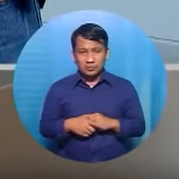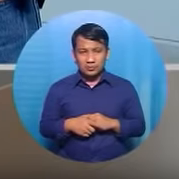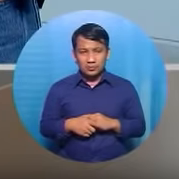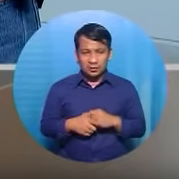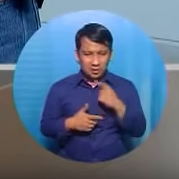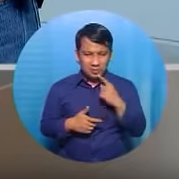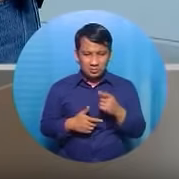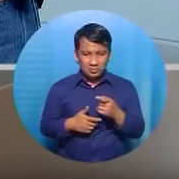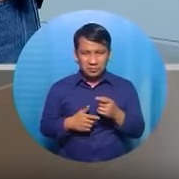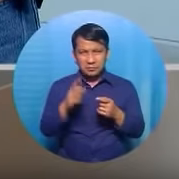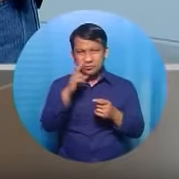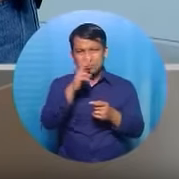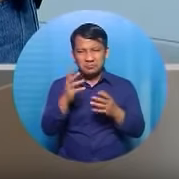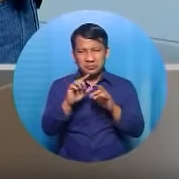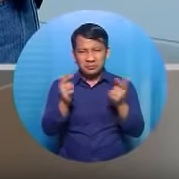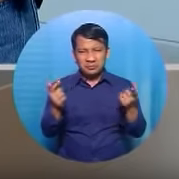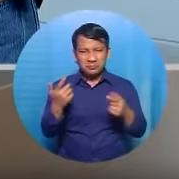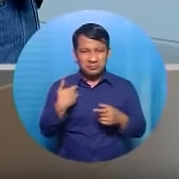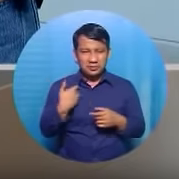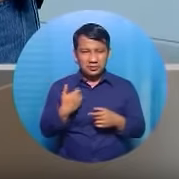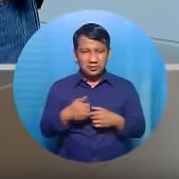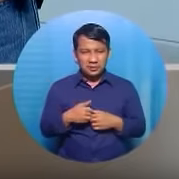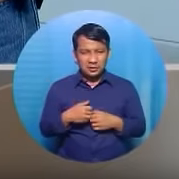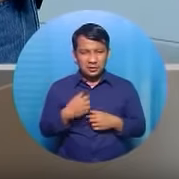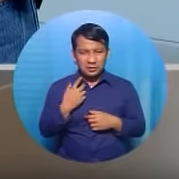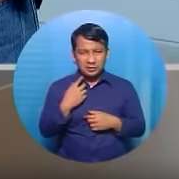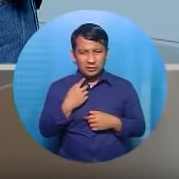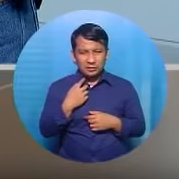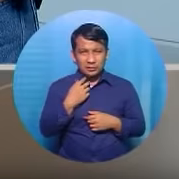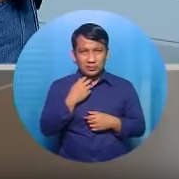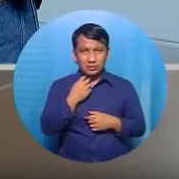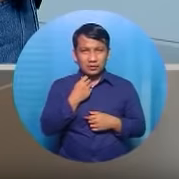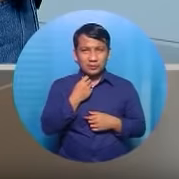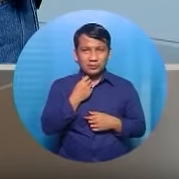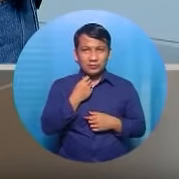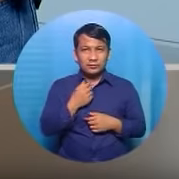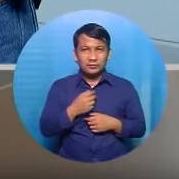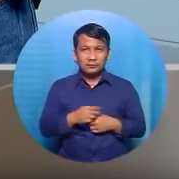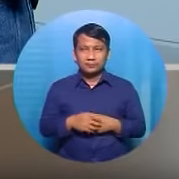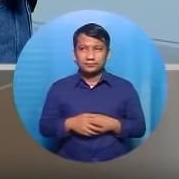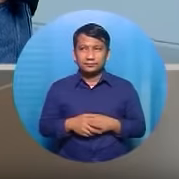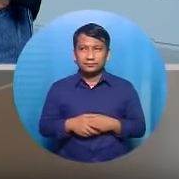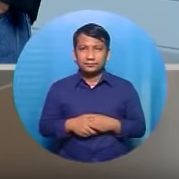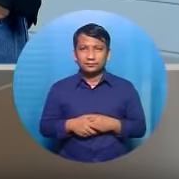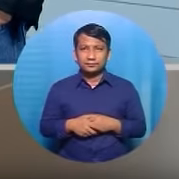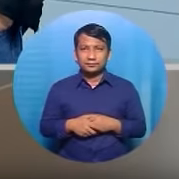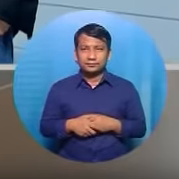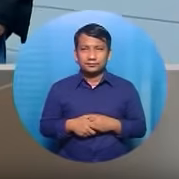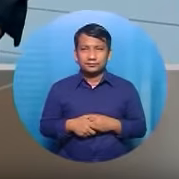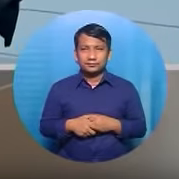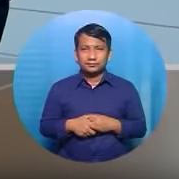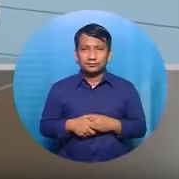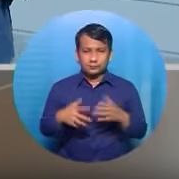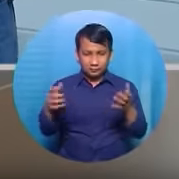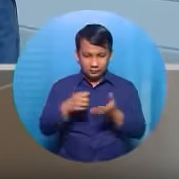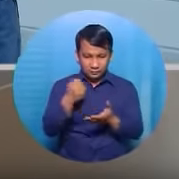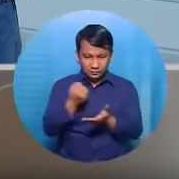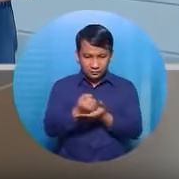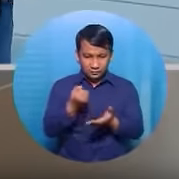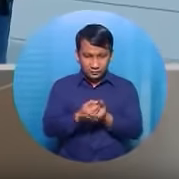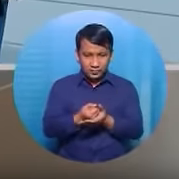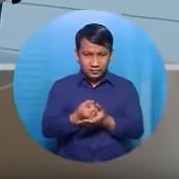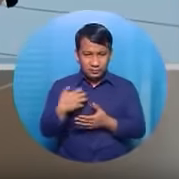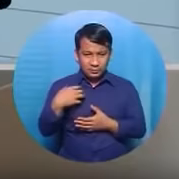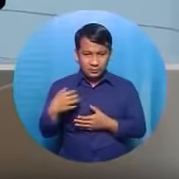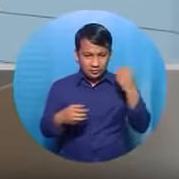sa tanan akong sildo, itiin, sugod pagkapulis na ako, sir, siya ginagdaan na. Okay, wala din ako atas niya. So, lahat ng sweldo mo ng